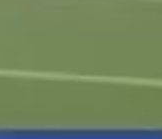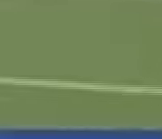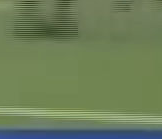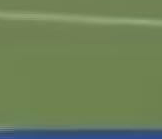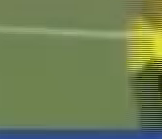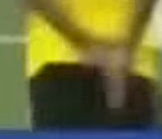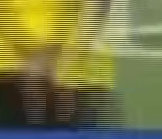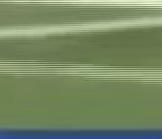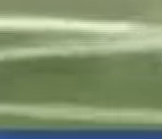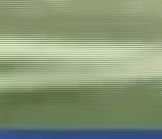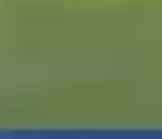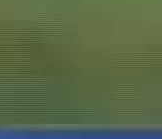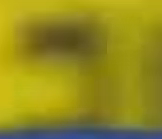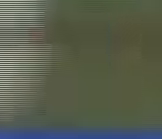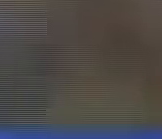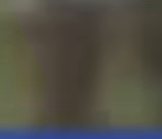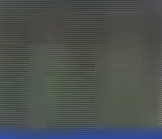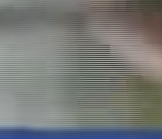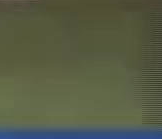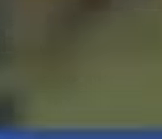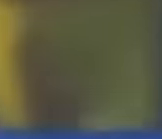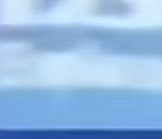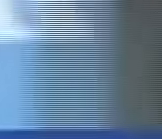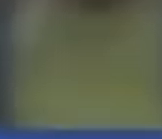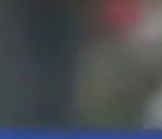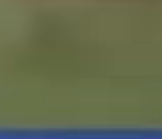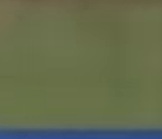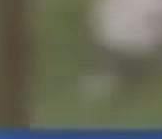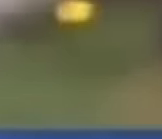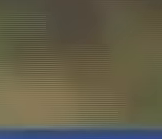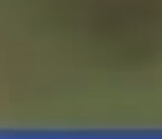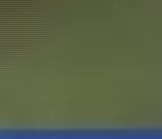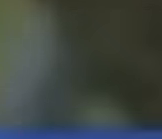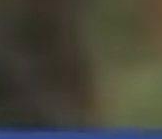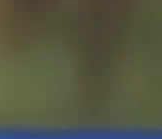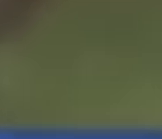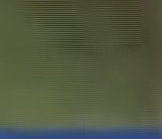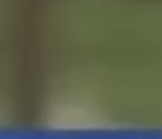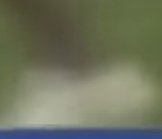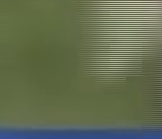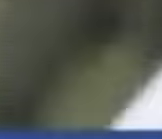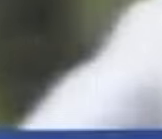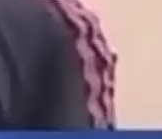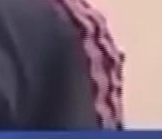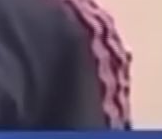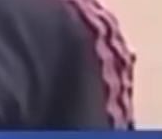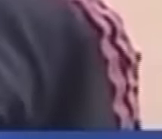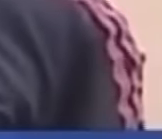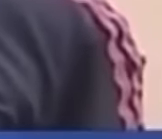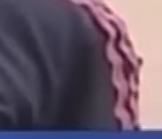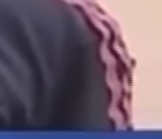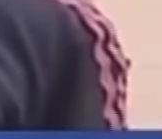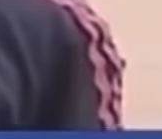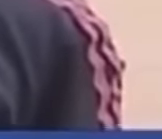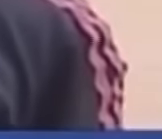ndiyo maana klabu hii ina uhusiano na chuo cha mafunzo cha Barcelona na kuandaa vikao kila mara. Coaches there